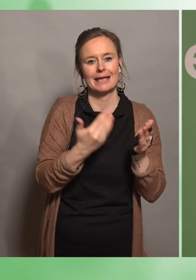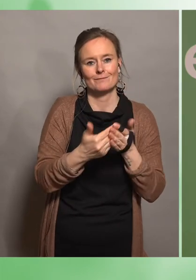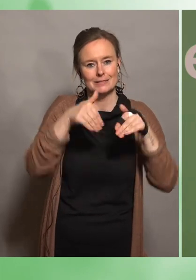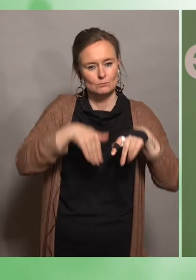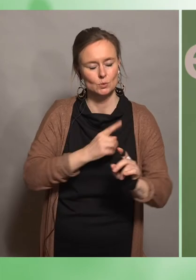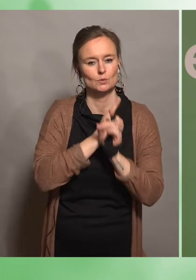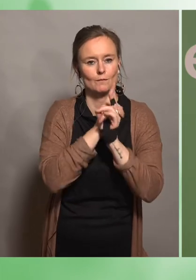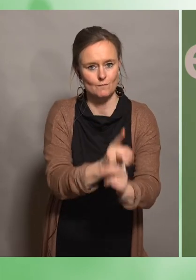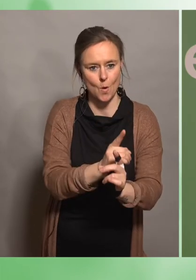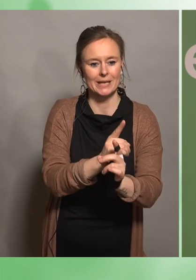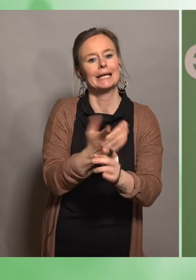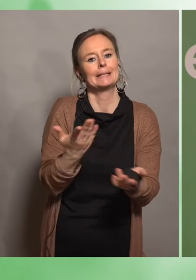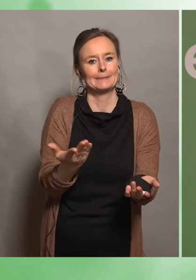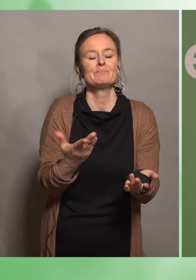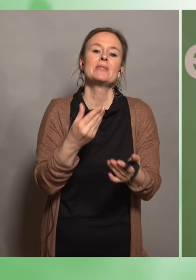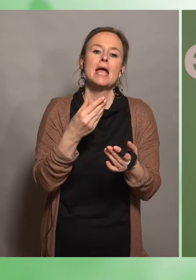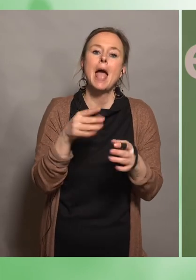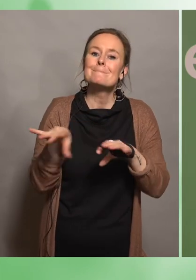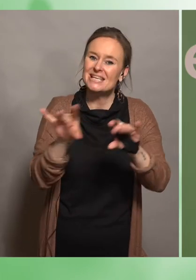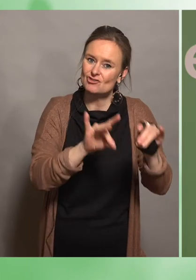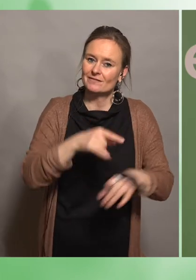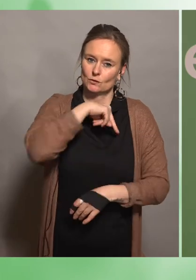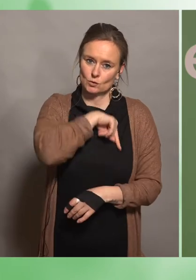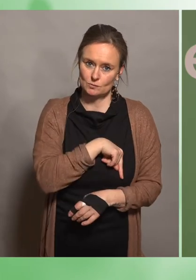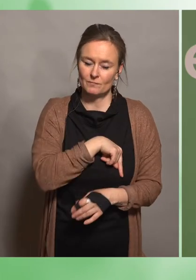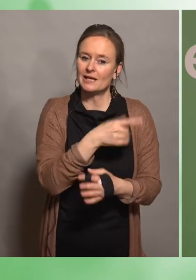die Beschäftigungspflicht vor mit Pflichtzahlen,